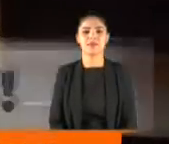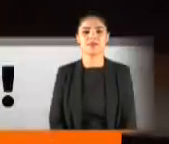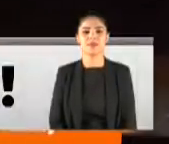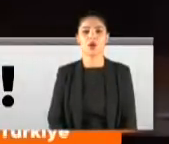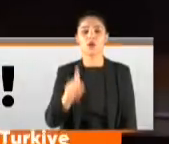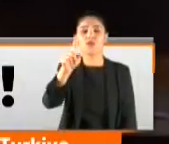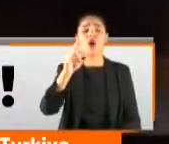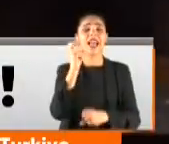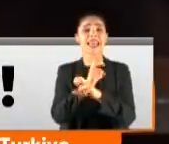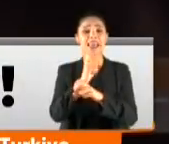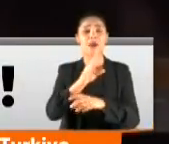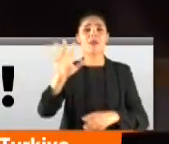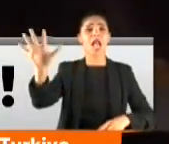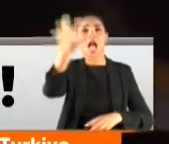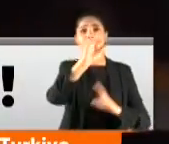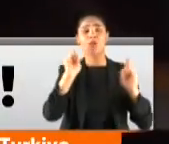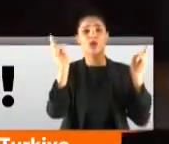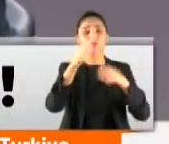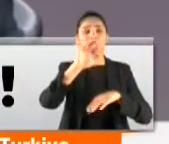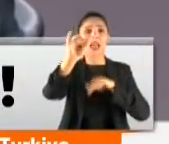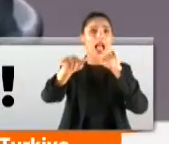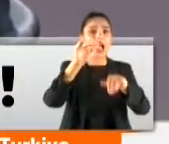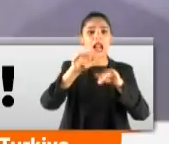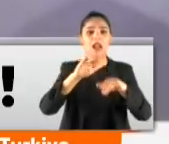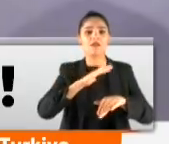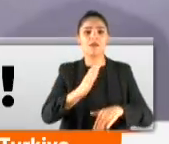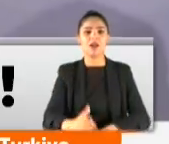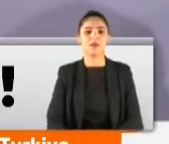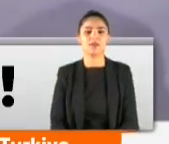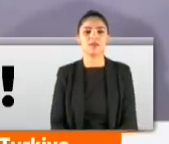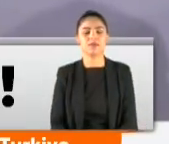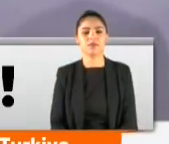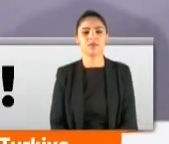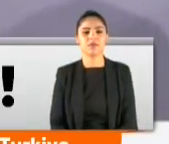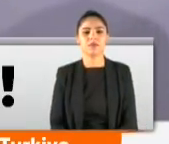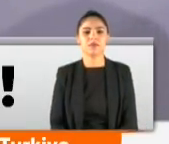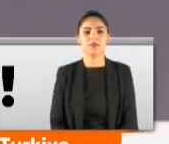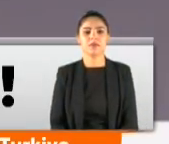iskelete dünyanın dört bir yanından tarih çıktı teknoloji